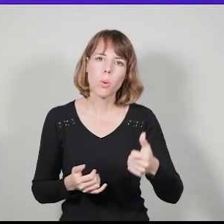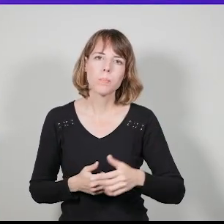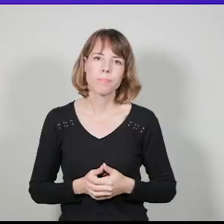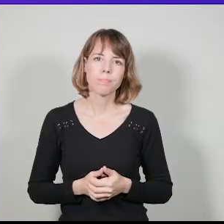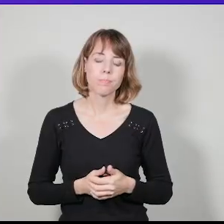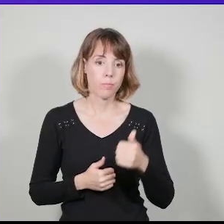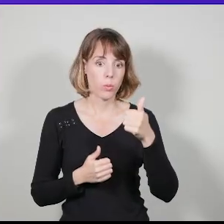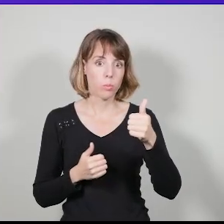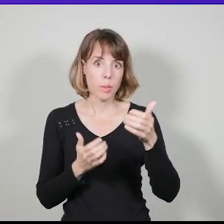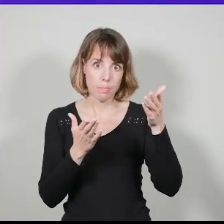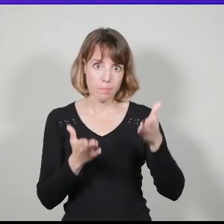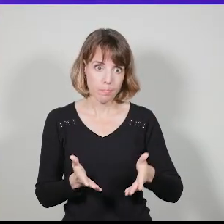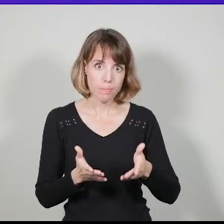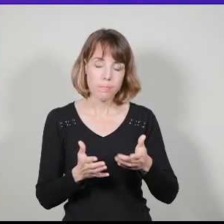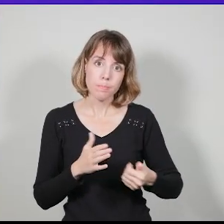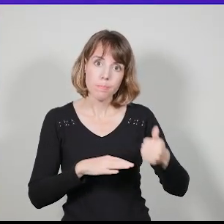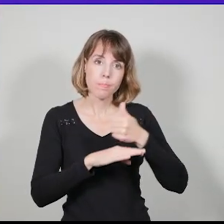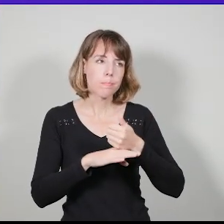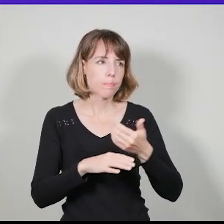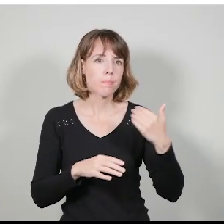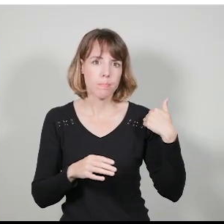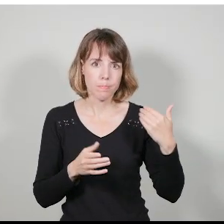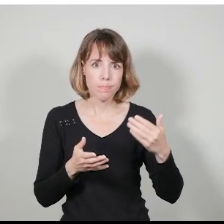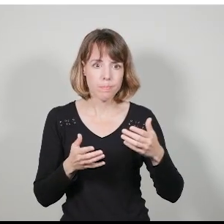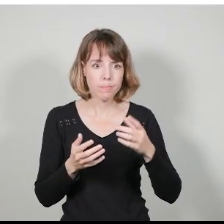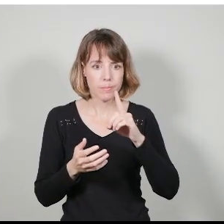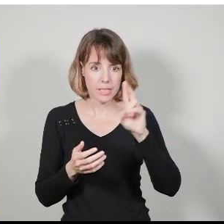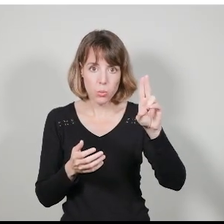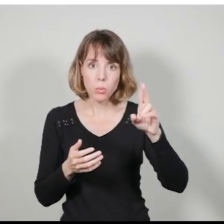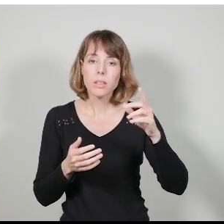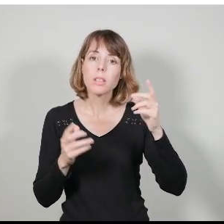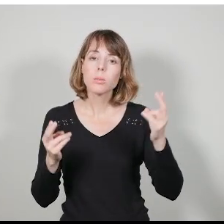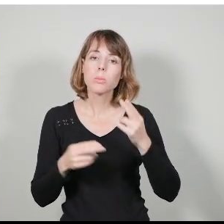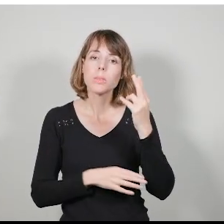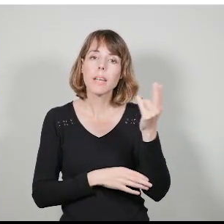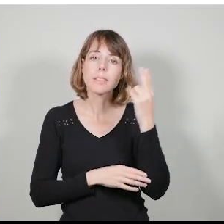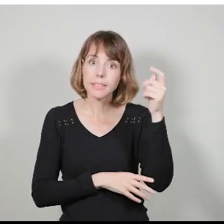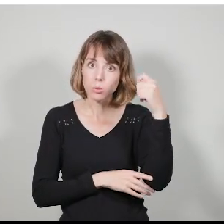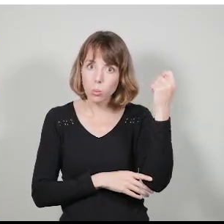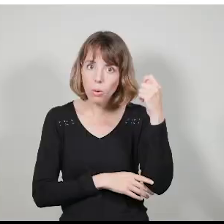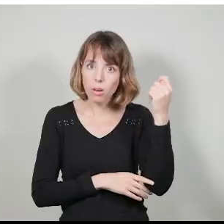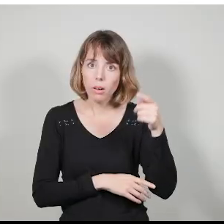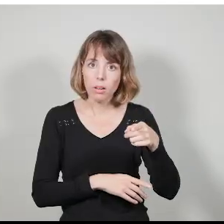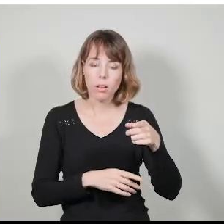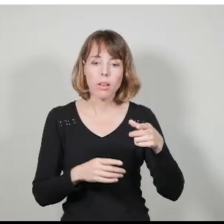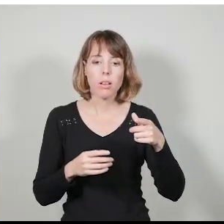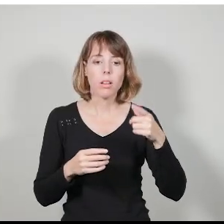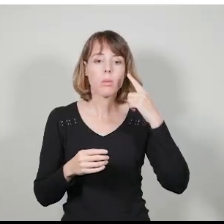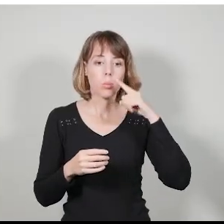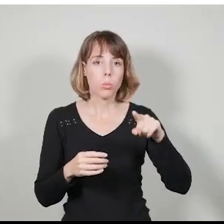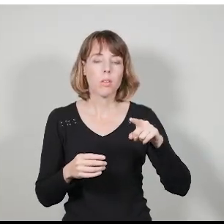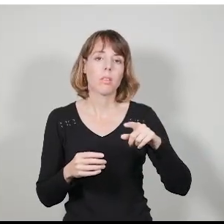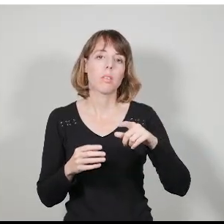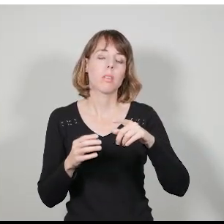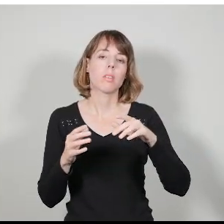du premier DU dédié aux case managers, lancé à l'Université de Tours. Il s'adresse aux professionnels du sanitaire, du médico-social et de l'assurance. C'est